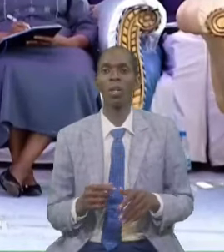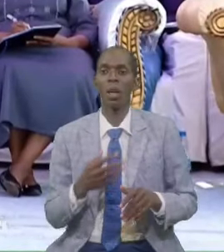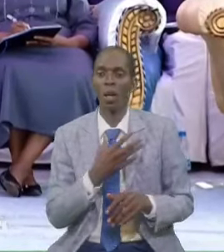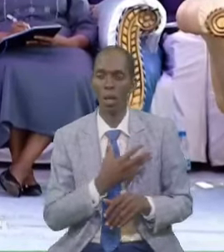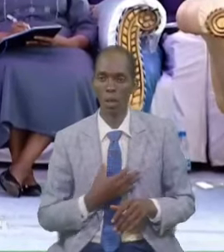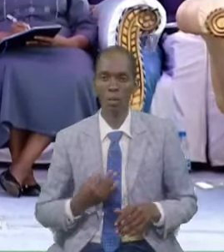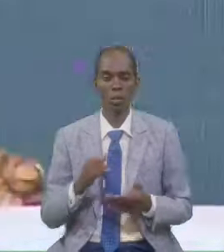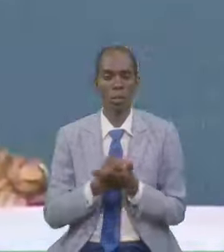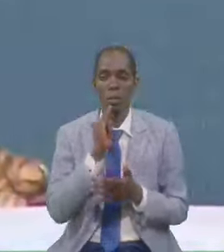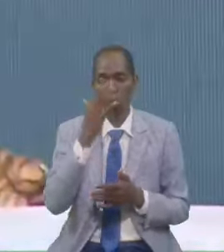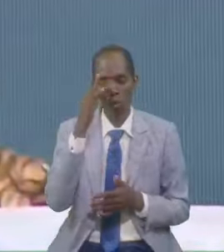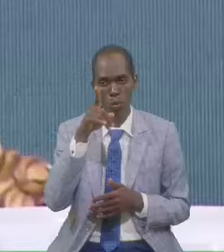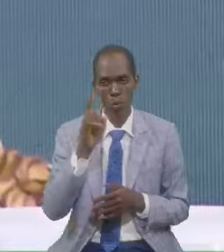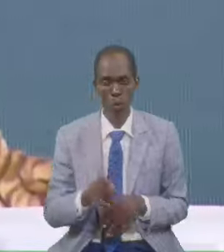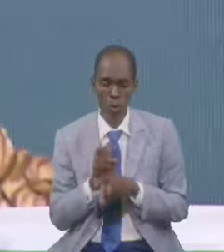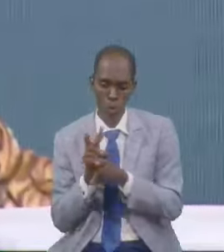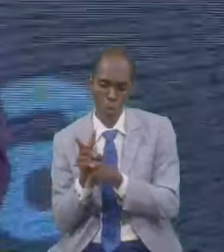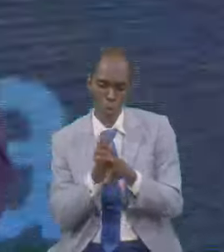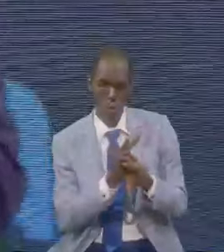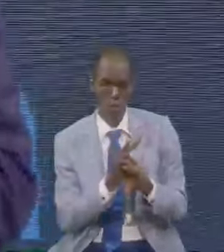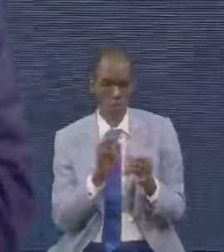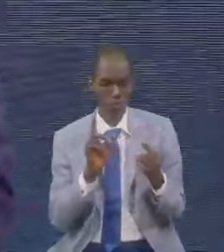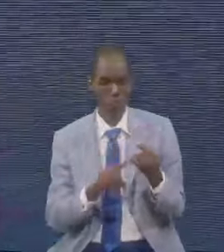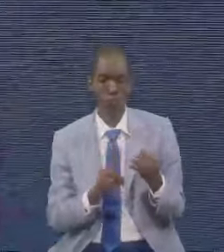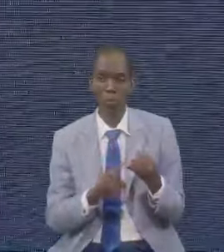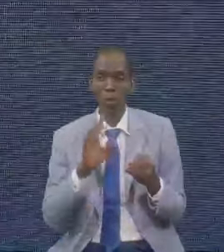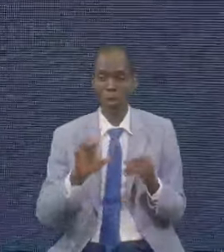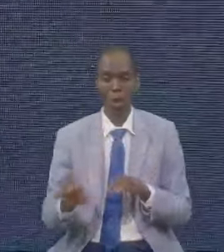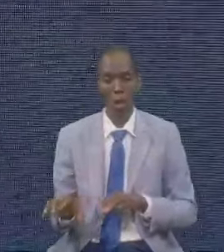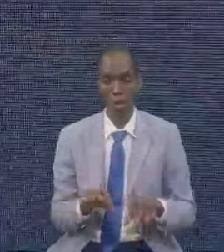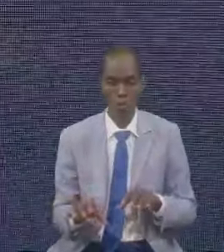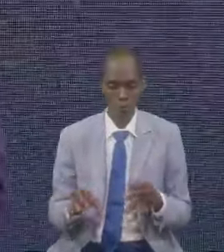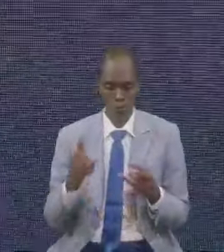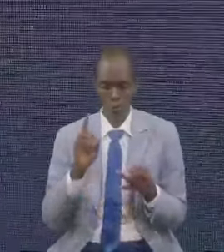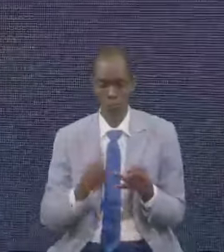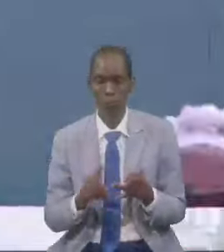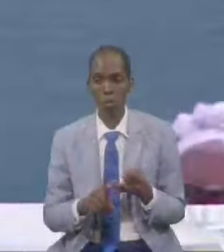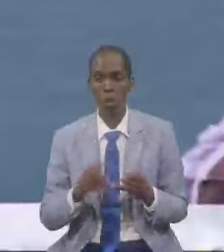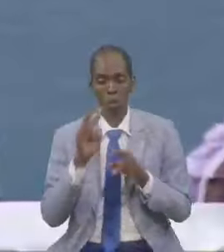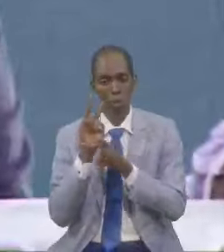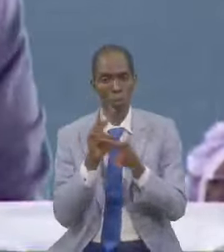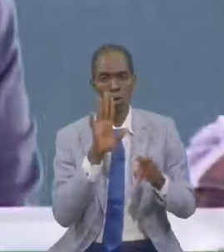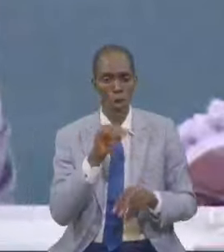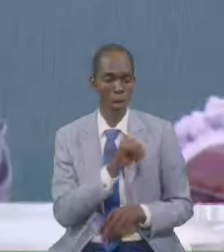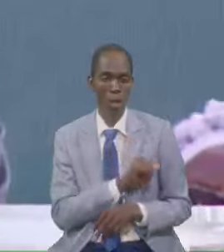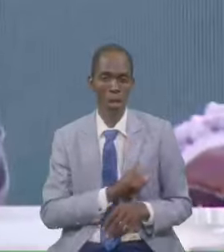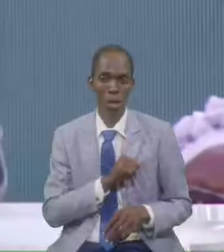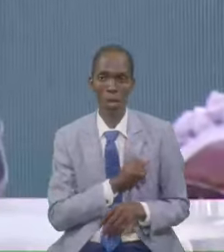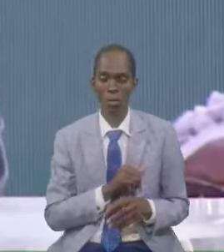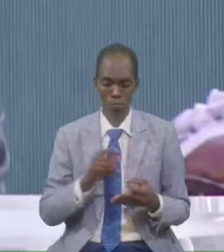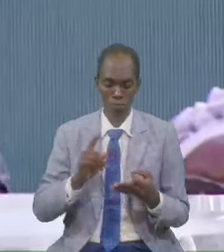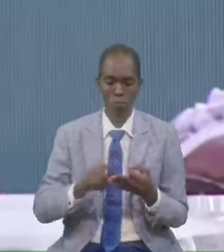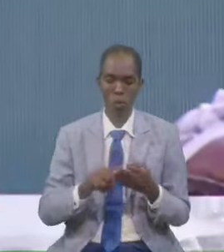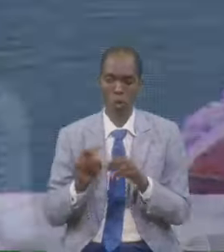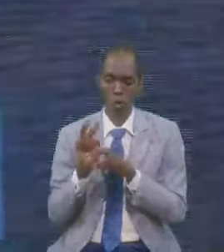మీరు చూస్తుంటే your action, మీ యొక్క చర్యల్ని, you watch your attitude, మీ యొక్క వైఖరిని, you watch your appearance, మీ యొక్క